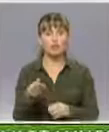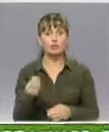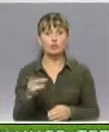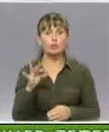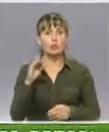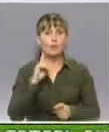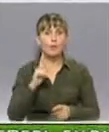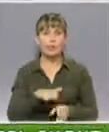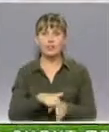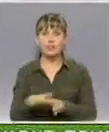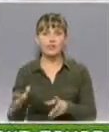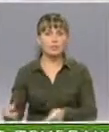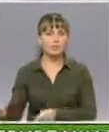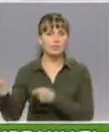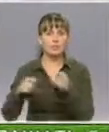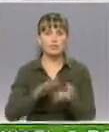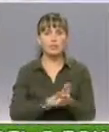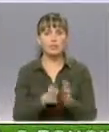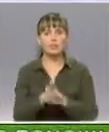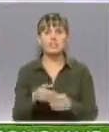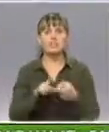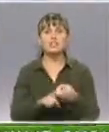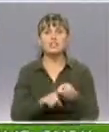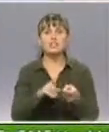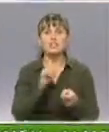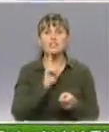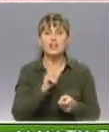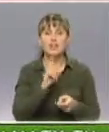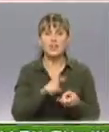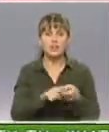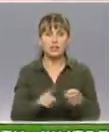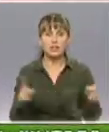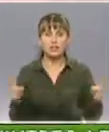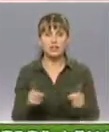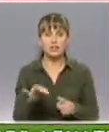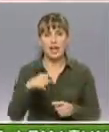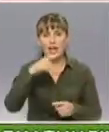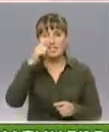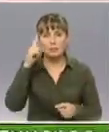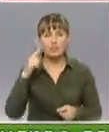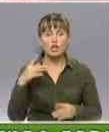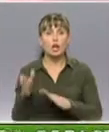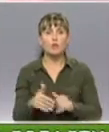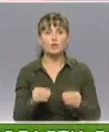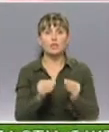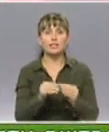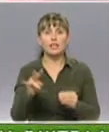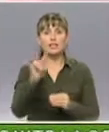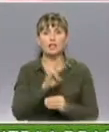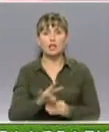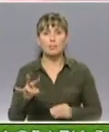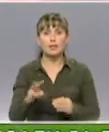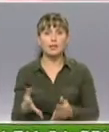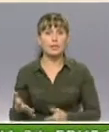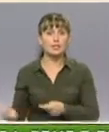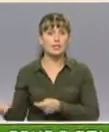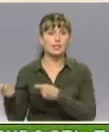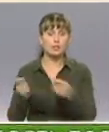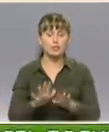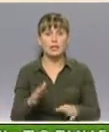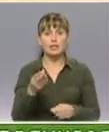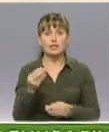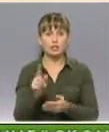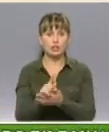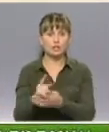поставщик не готов выполнить договор. Это связано с временным ограничением на экспорт из Азербайджана. После 10 ноября, если поставку не проведут, деньги